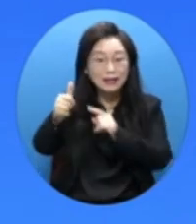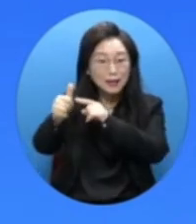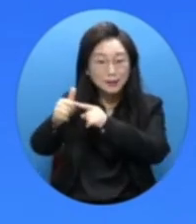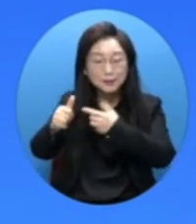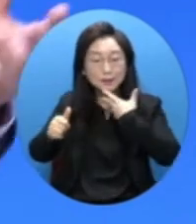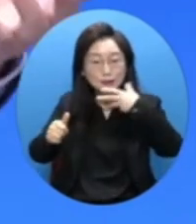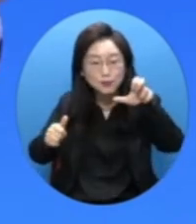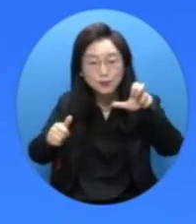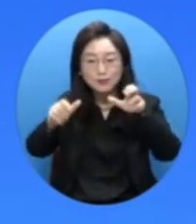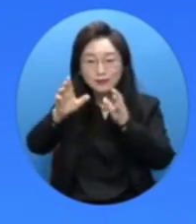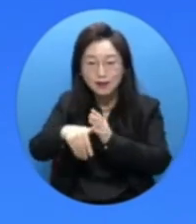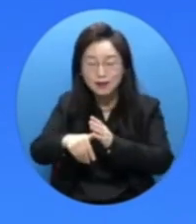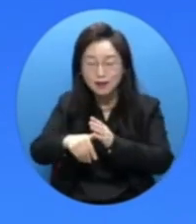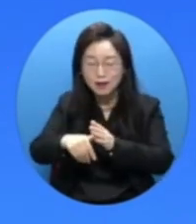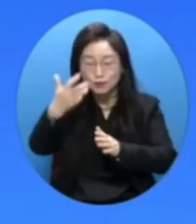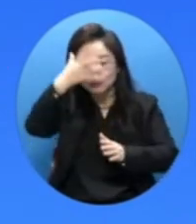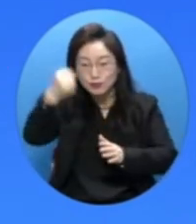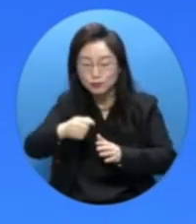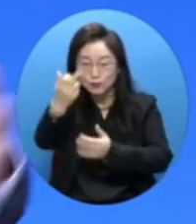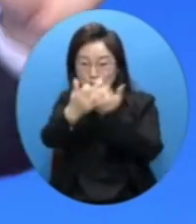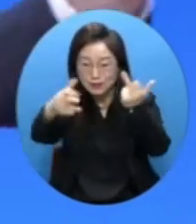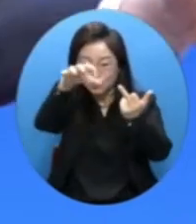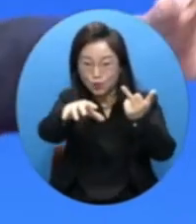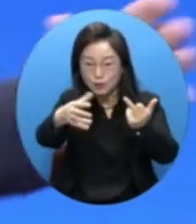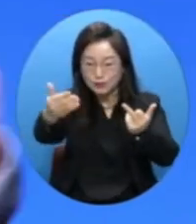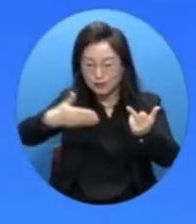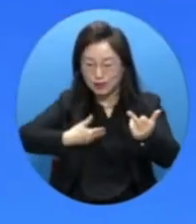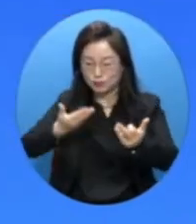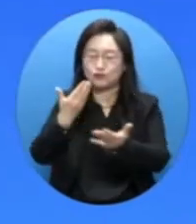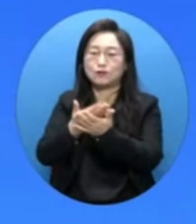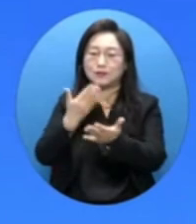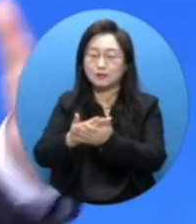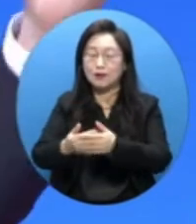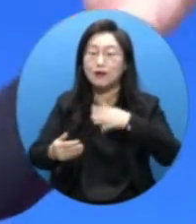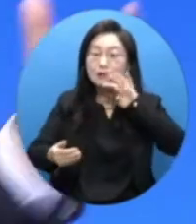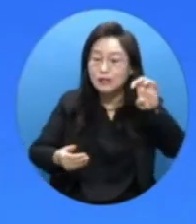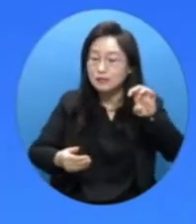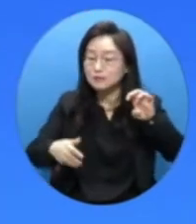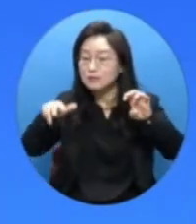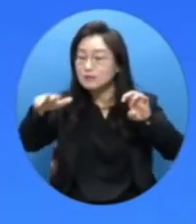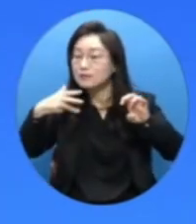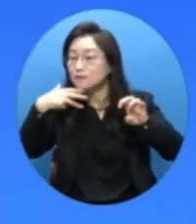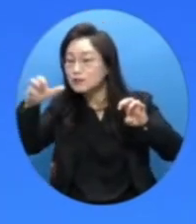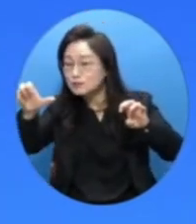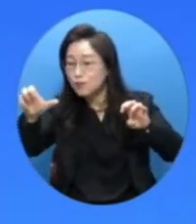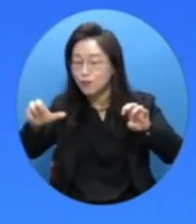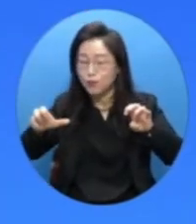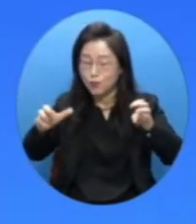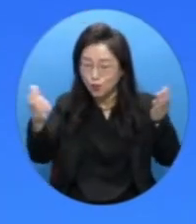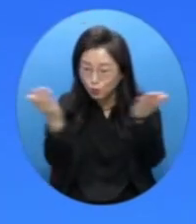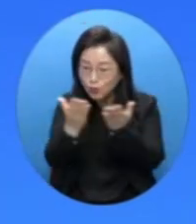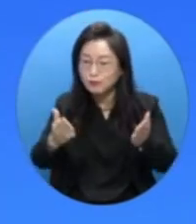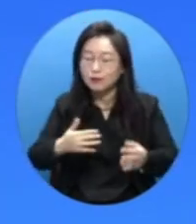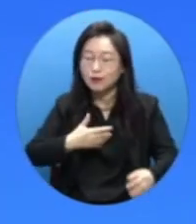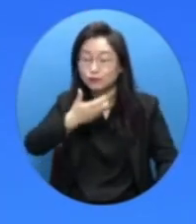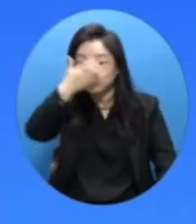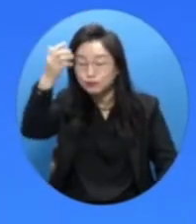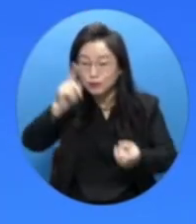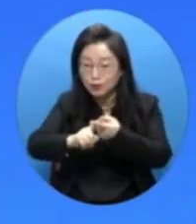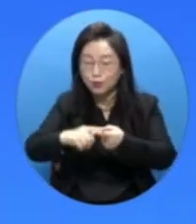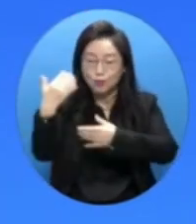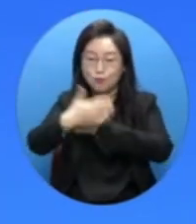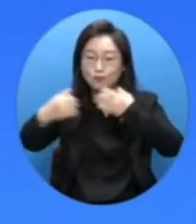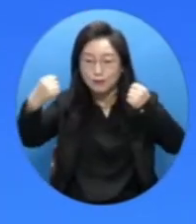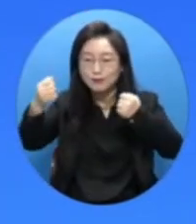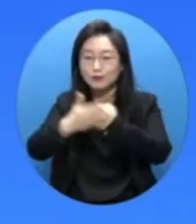85세 꿈을 가지고이 산지를 내게 주옵소서 40대나 지금이나 내 건강이 똑같고 내 꿈이 변하지 않았으니이 산절 내게